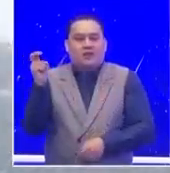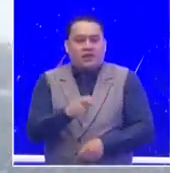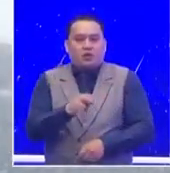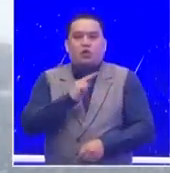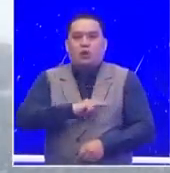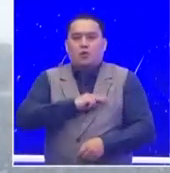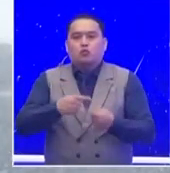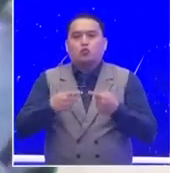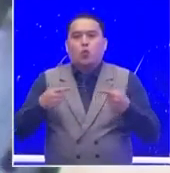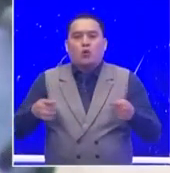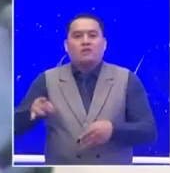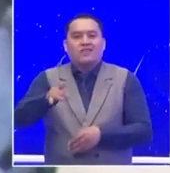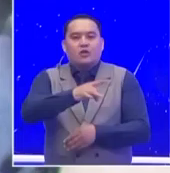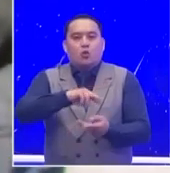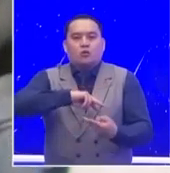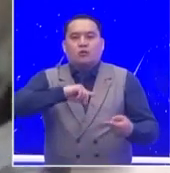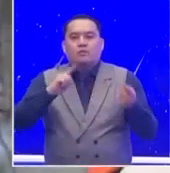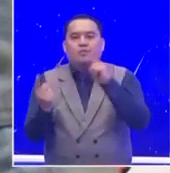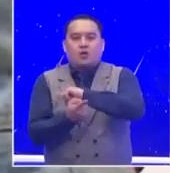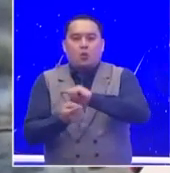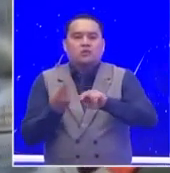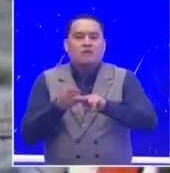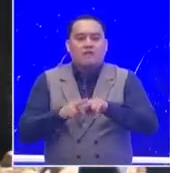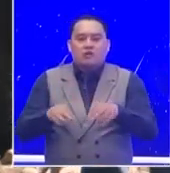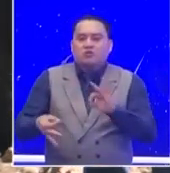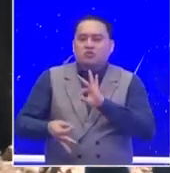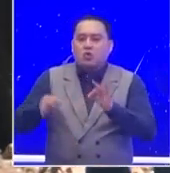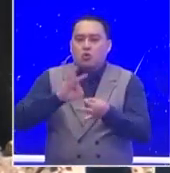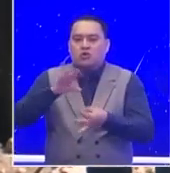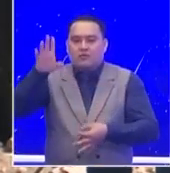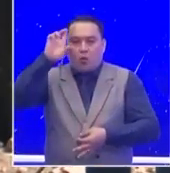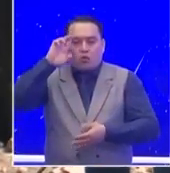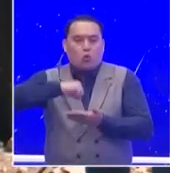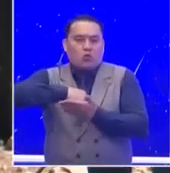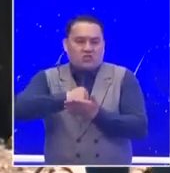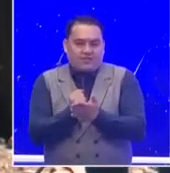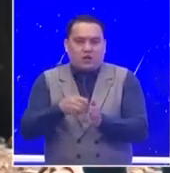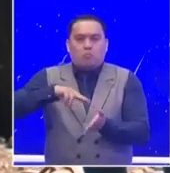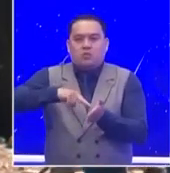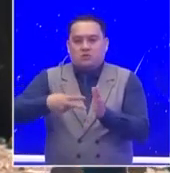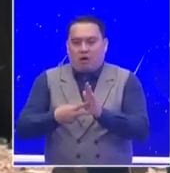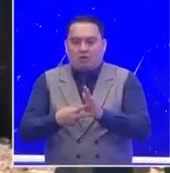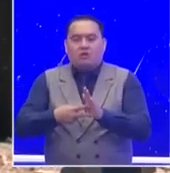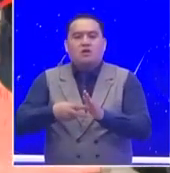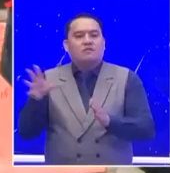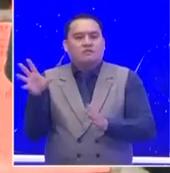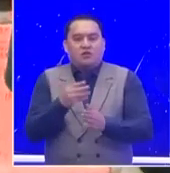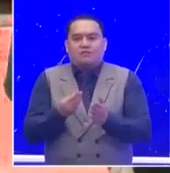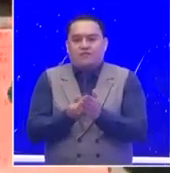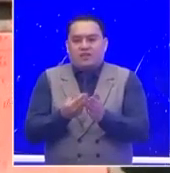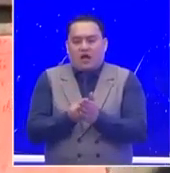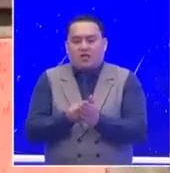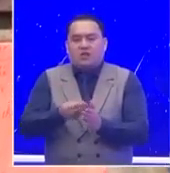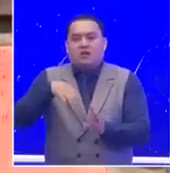в другой регион. Словом, план поддержки граждан в сложное для страны время утвержден. Задействованы и все источники